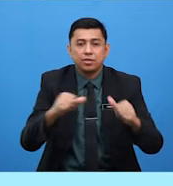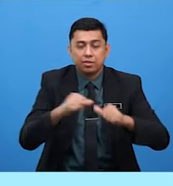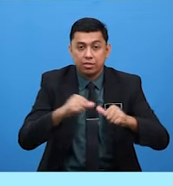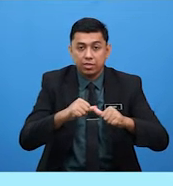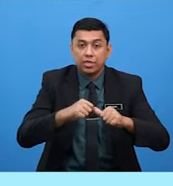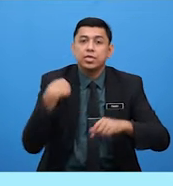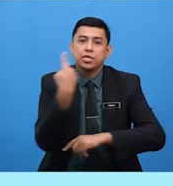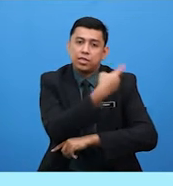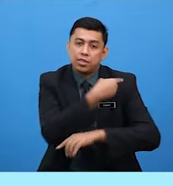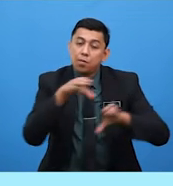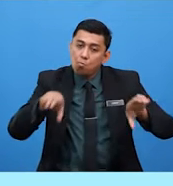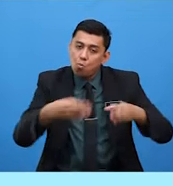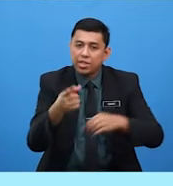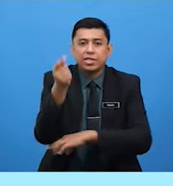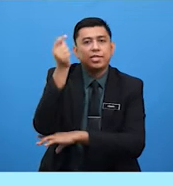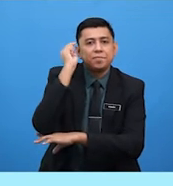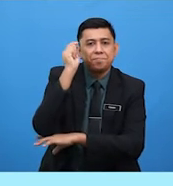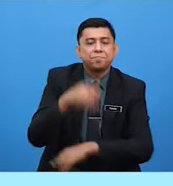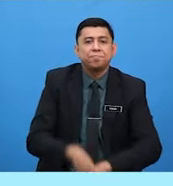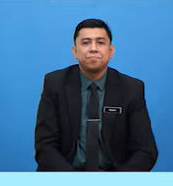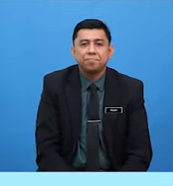kita laksanakan sebentar tadi.